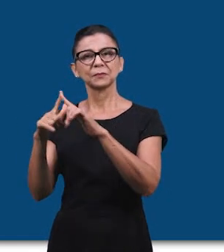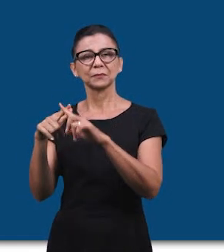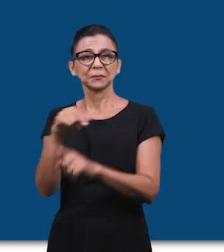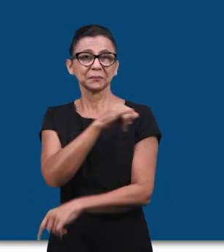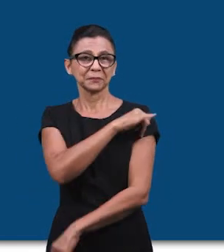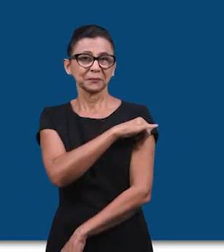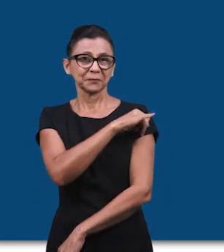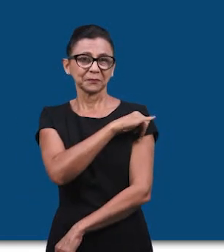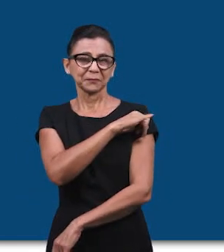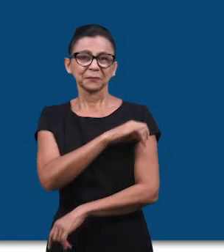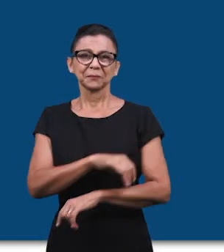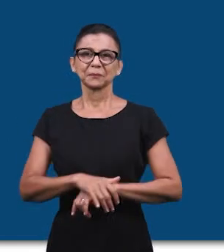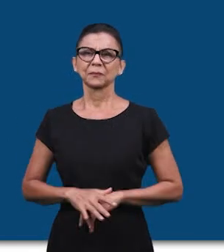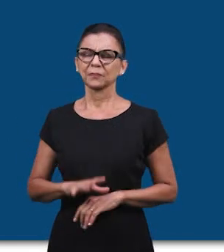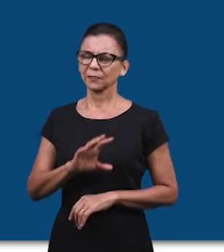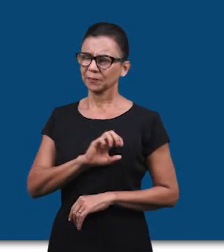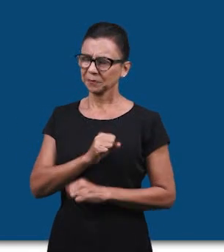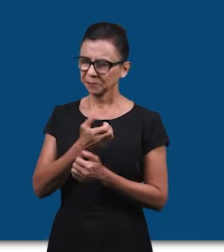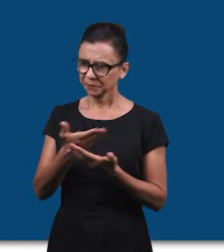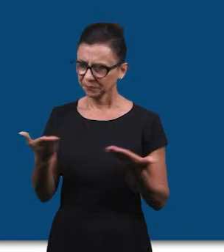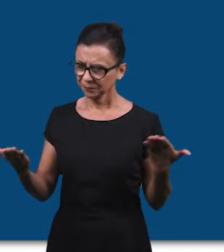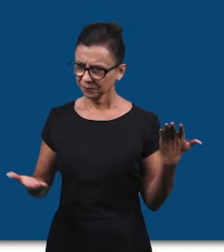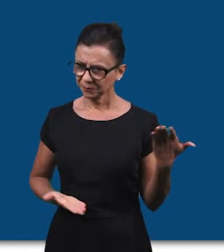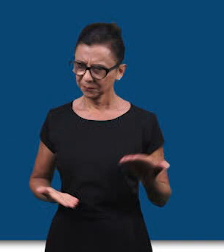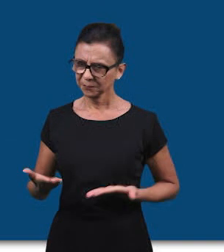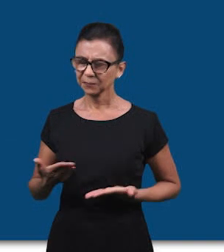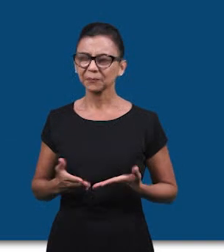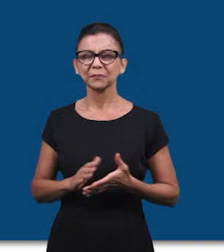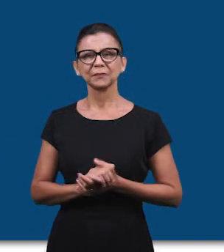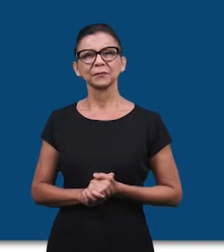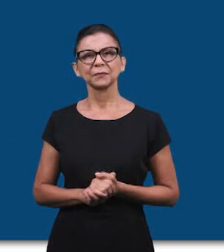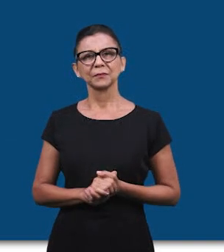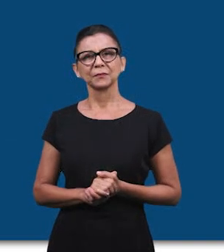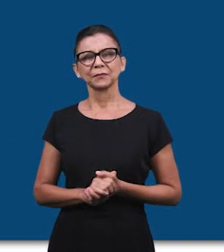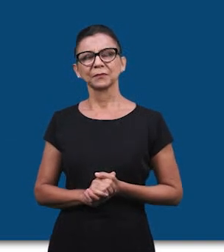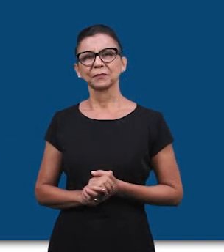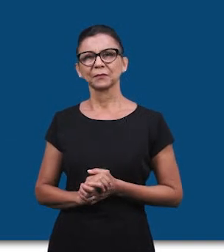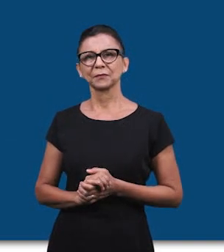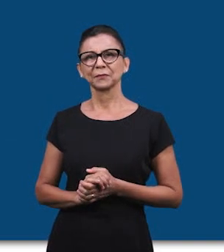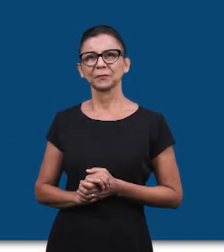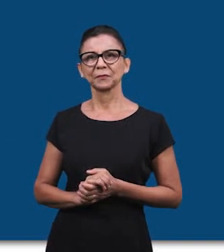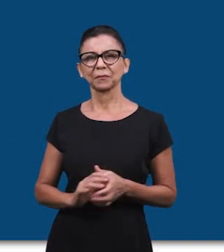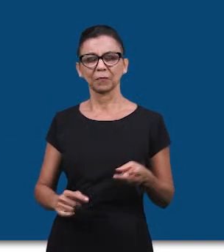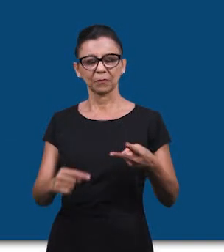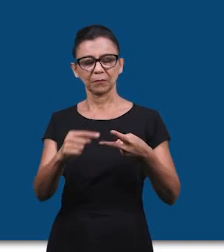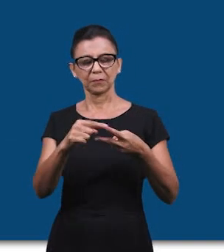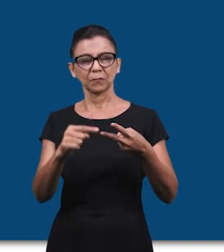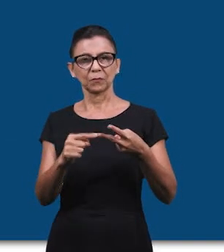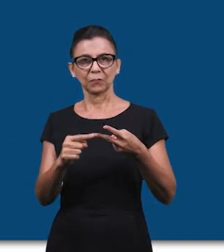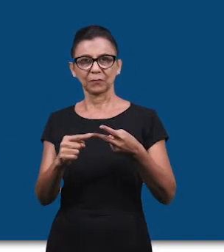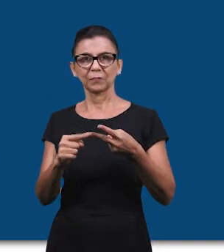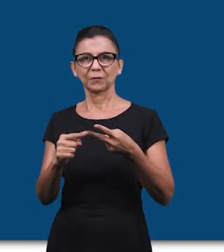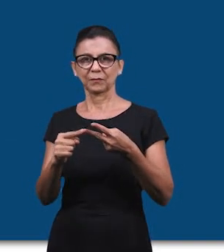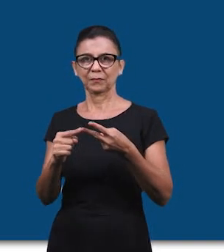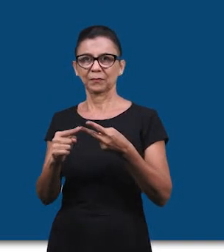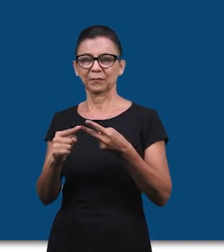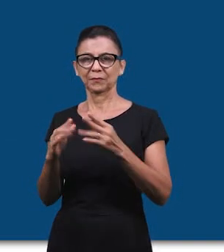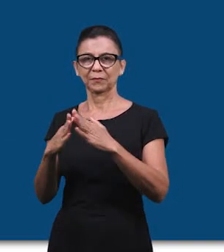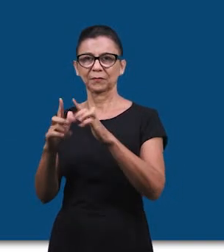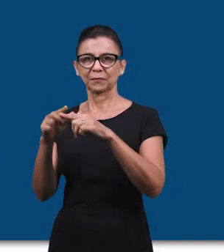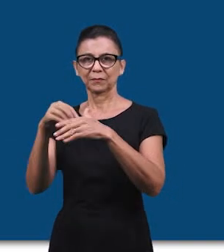Рио-де-Жанейро. Возлюбленным братьям и сестрам церквей Гуарус и Кампус де Гойтаказис, мы живем в